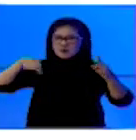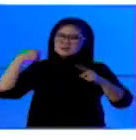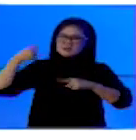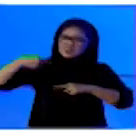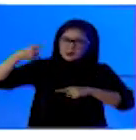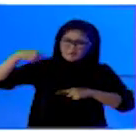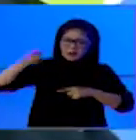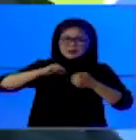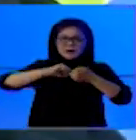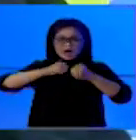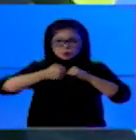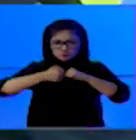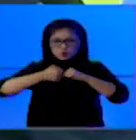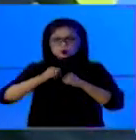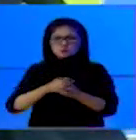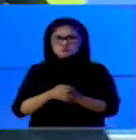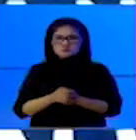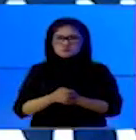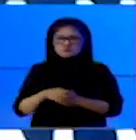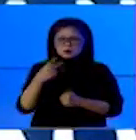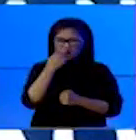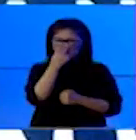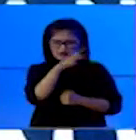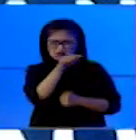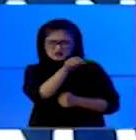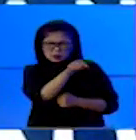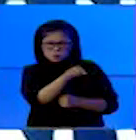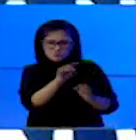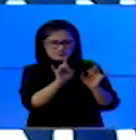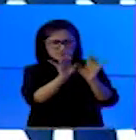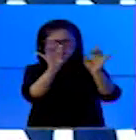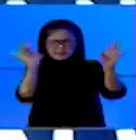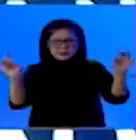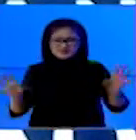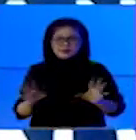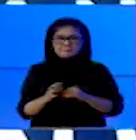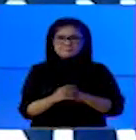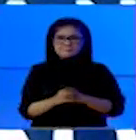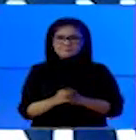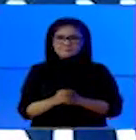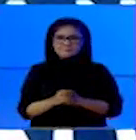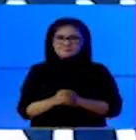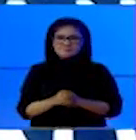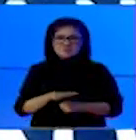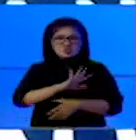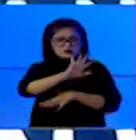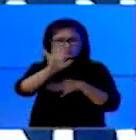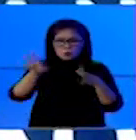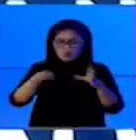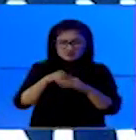kasusnya juga kita lihat berbeda-beda. Seluruh komponen